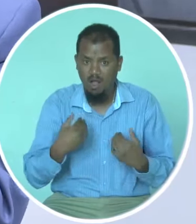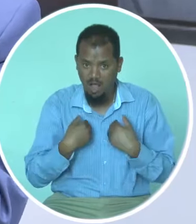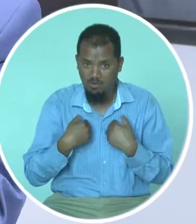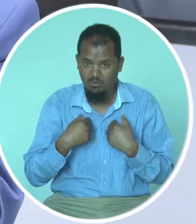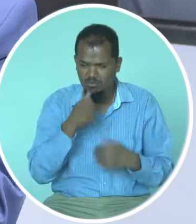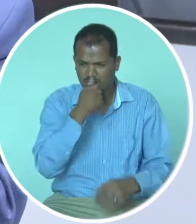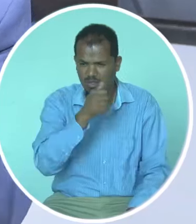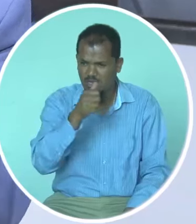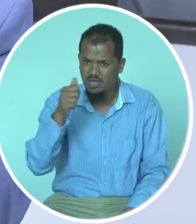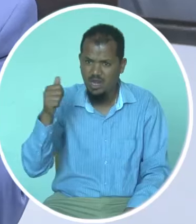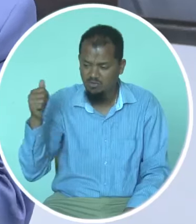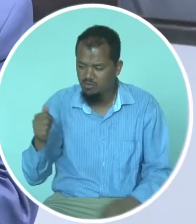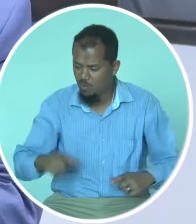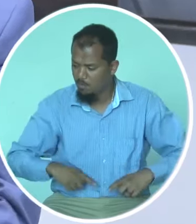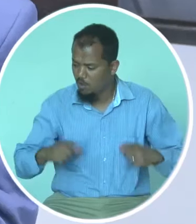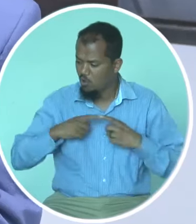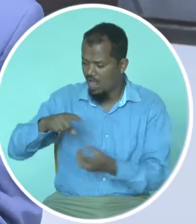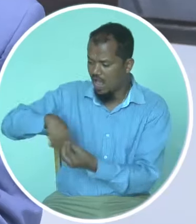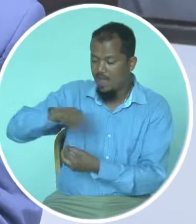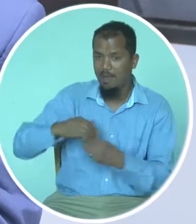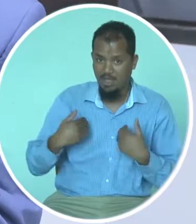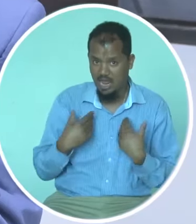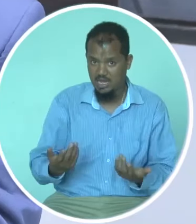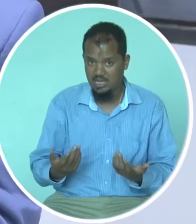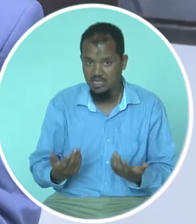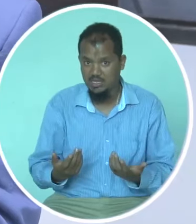ካለን ሁሉም የየራሱ መኖሪያ አካባቢ አለ